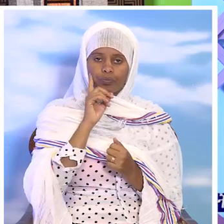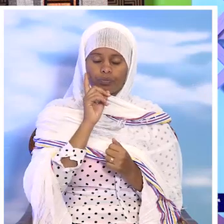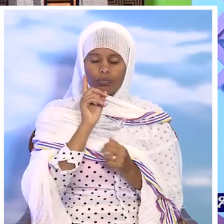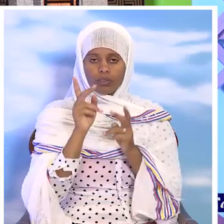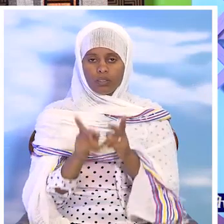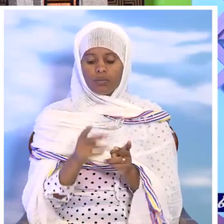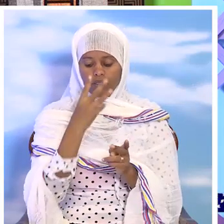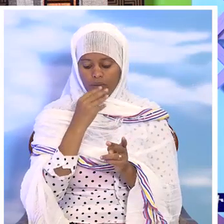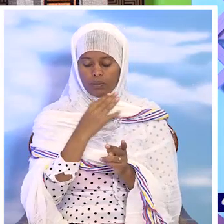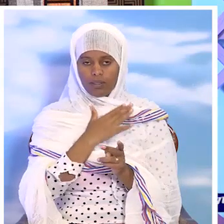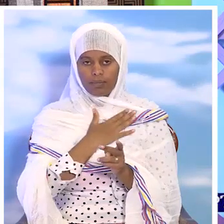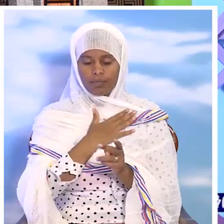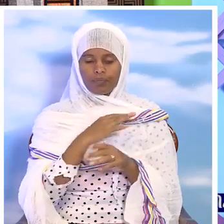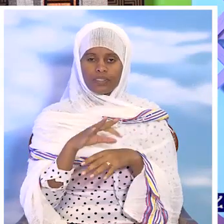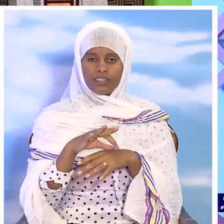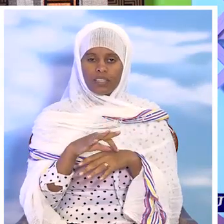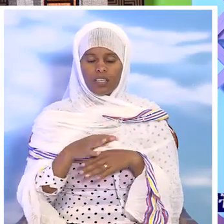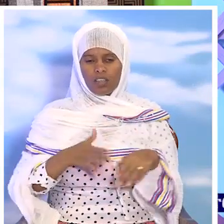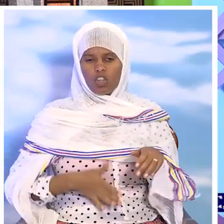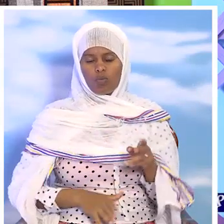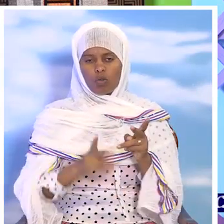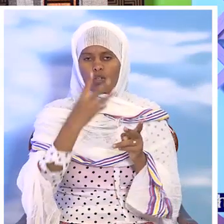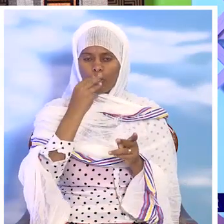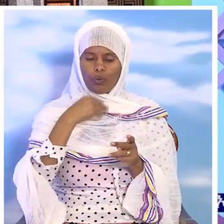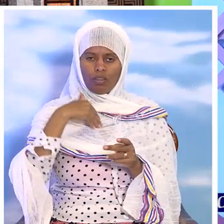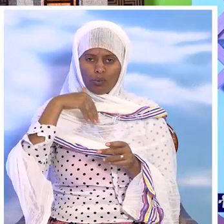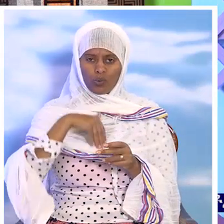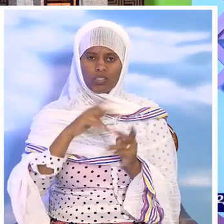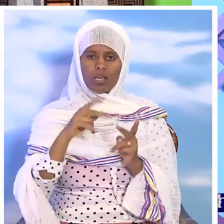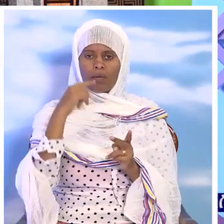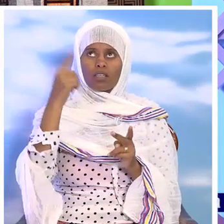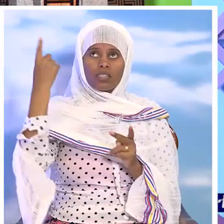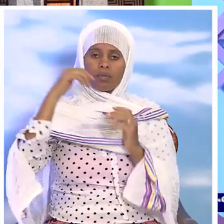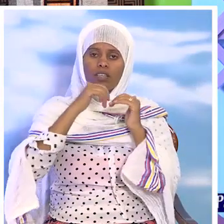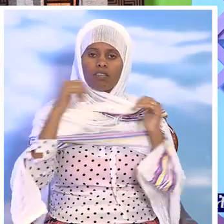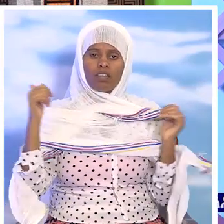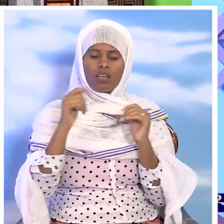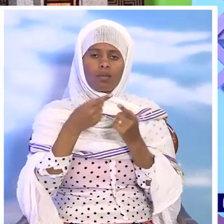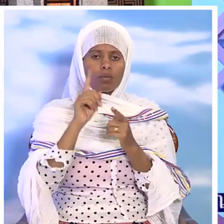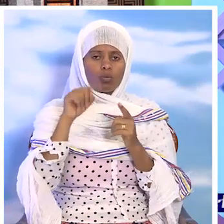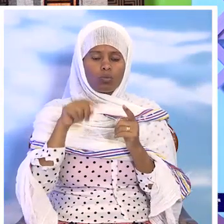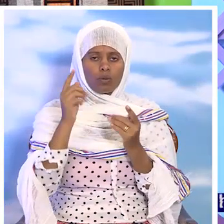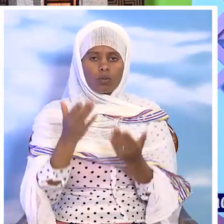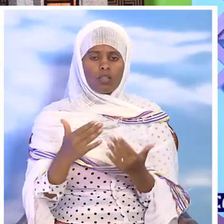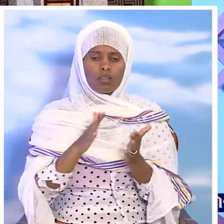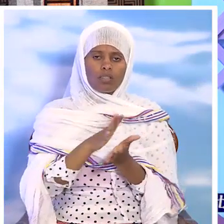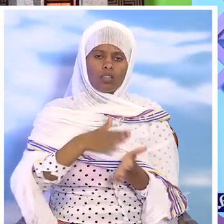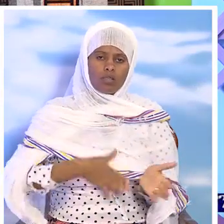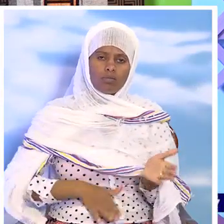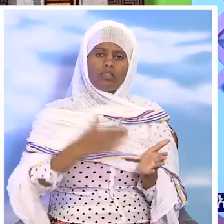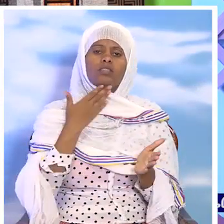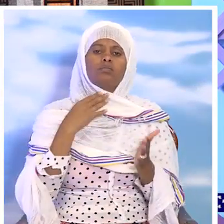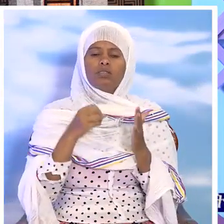ከምቲ ነብስና ስጋና እትጠምዮ ነብስና እውን ካብ ቃል እግዚኣብሔር ተፈልያ እንተውዒላ ትጠምን